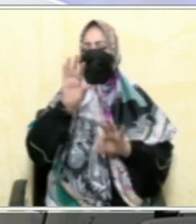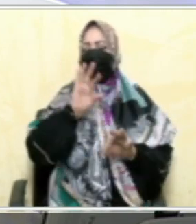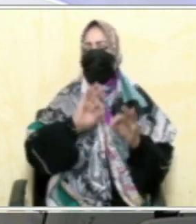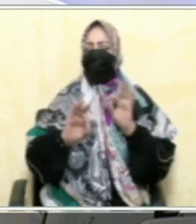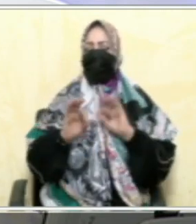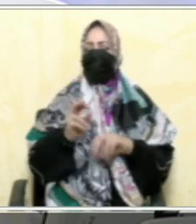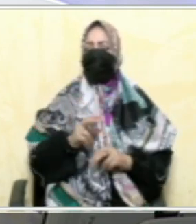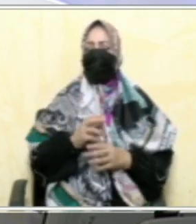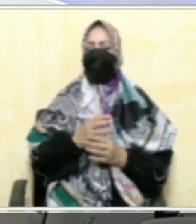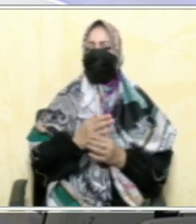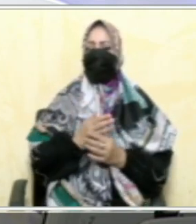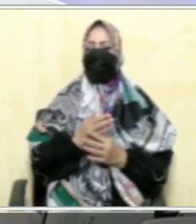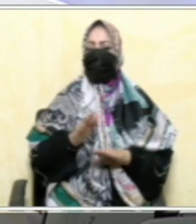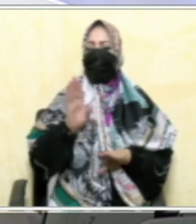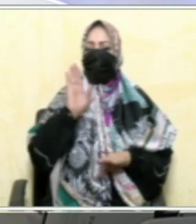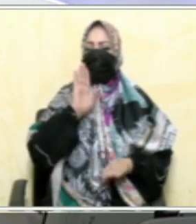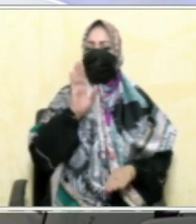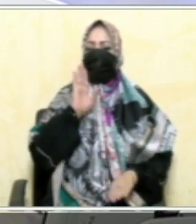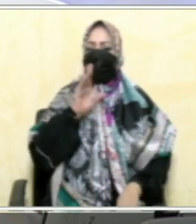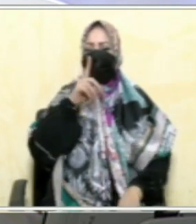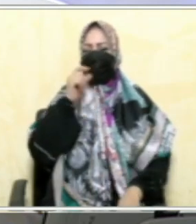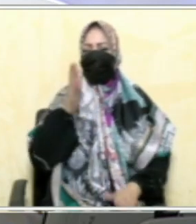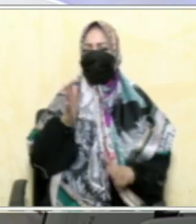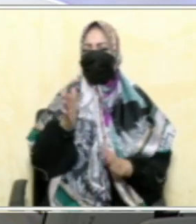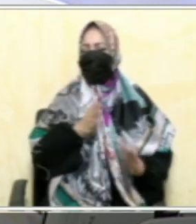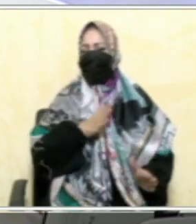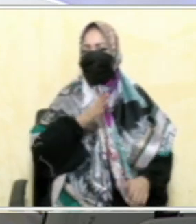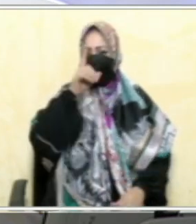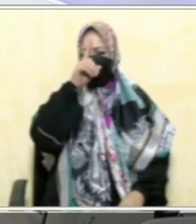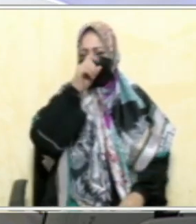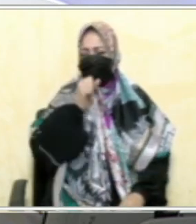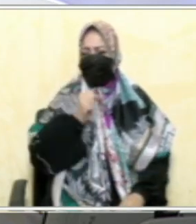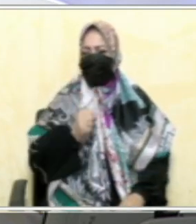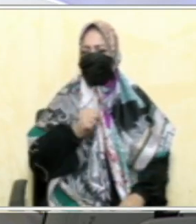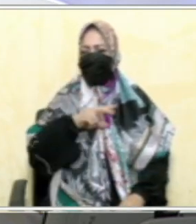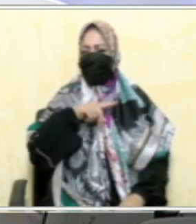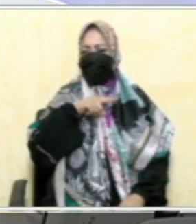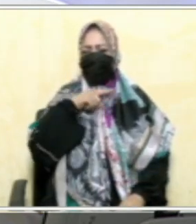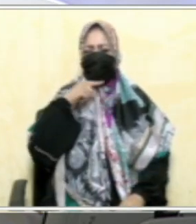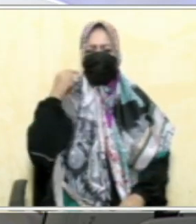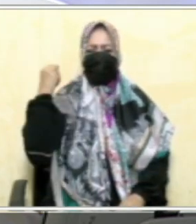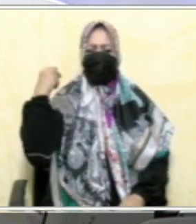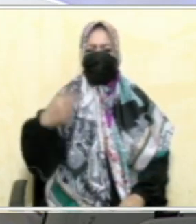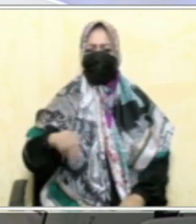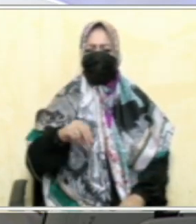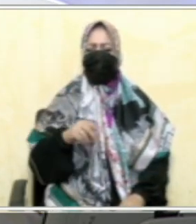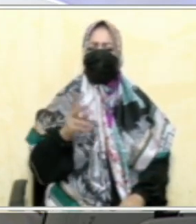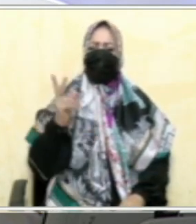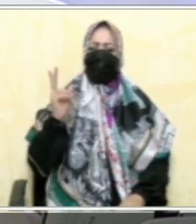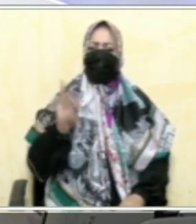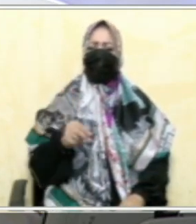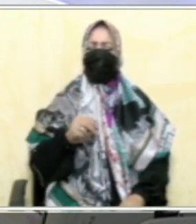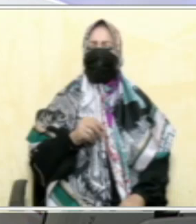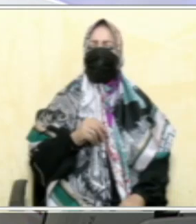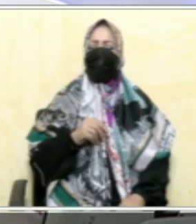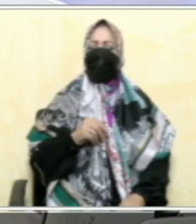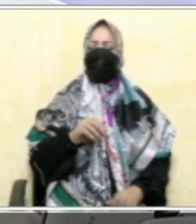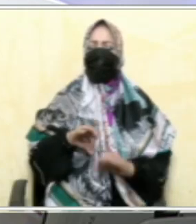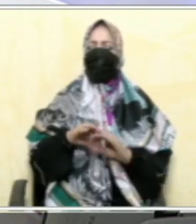المجتمع ومن خلال ما نراه في مدارسنا ومن خلال بعض الأسئلة التي